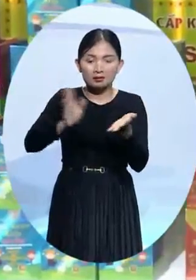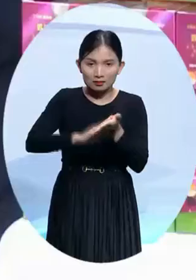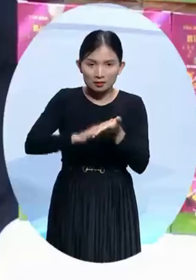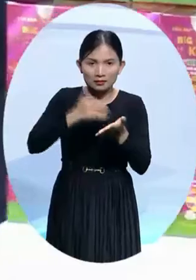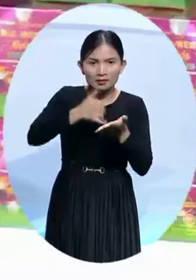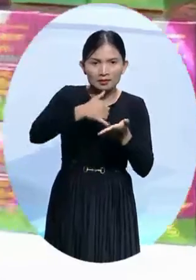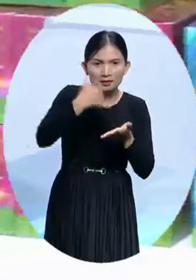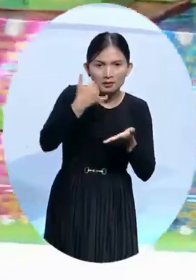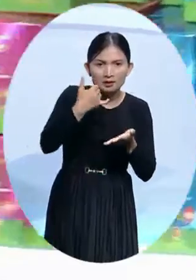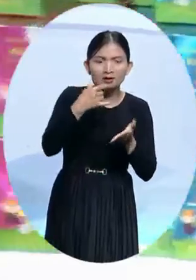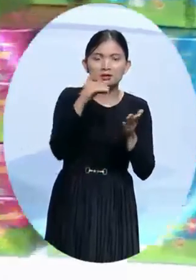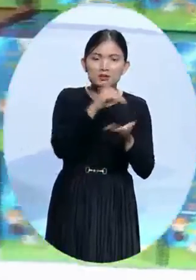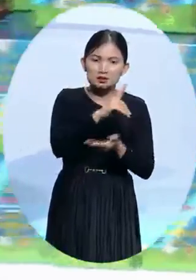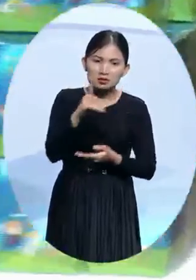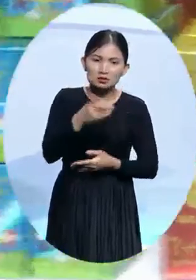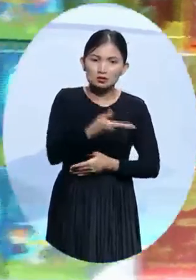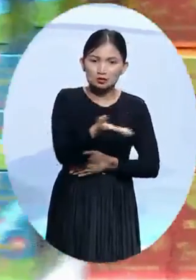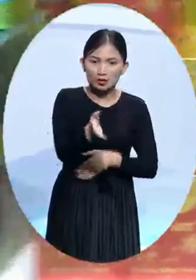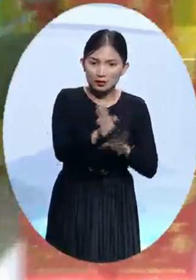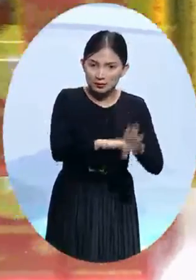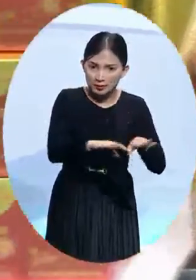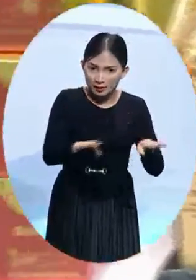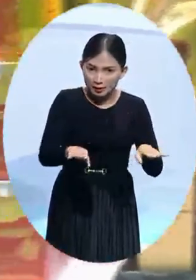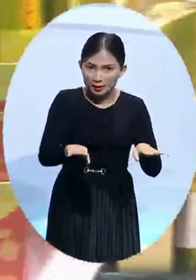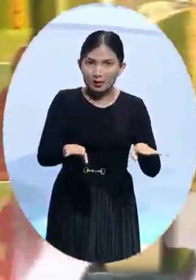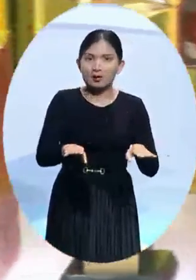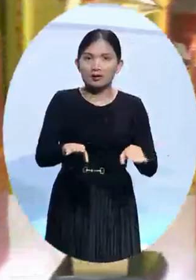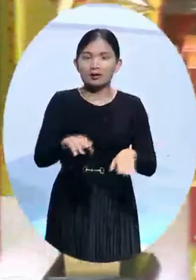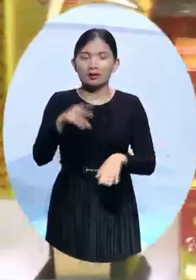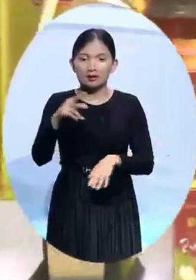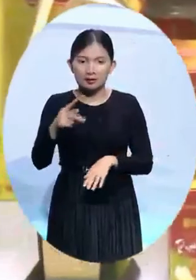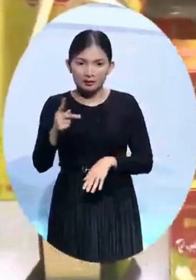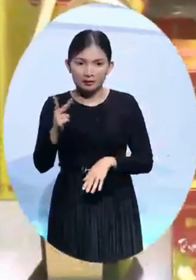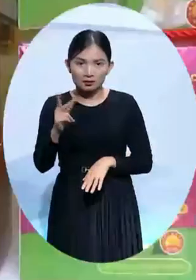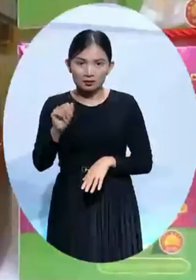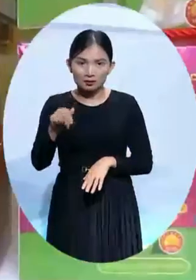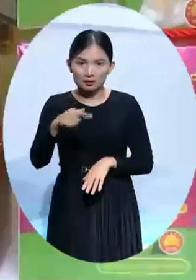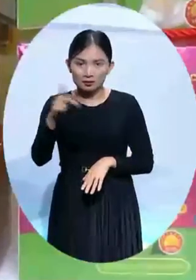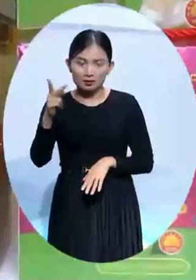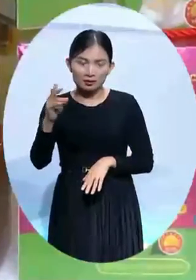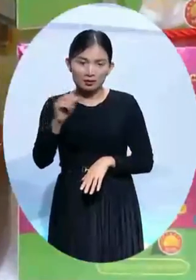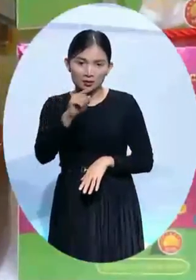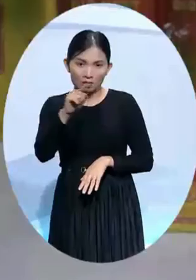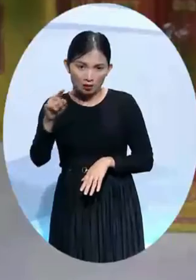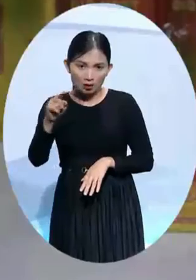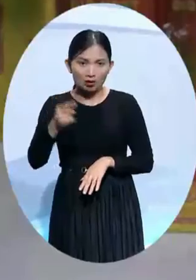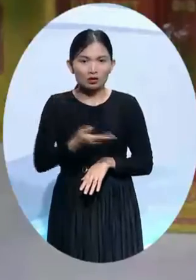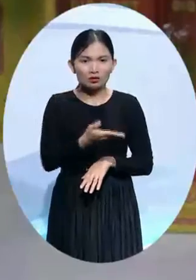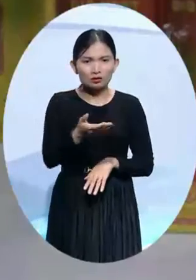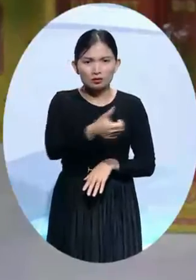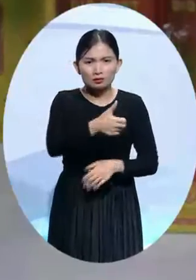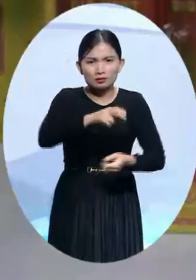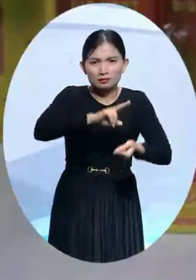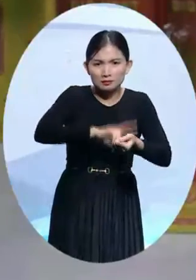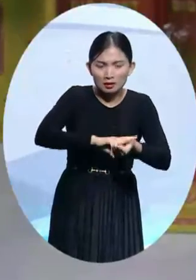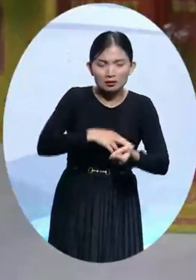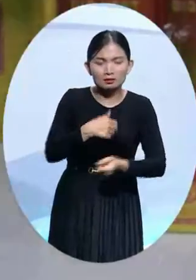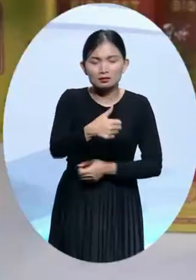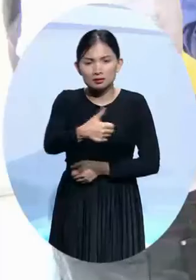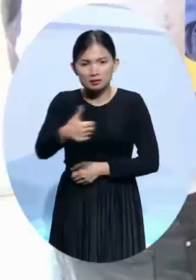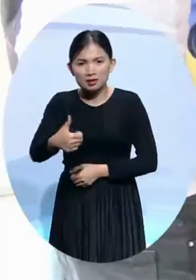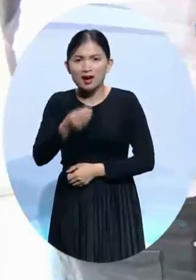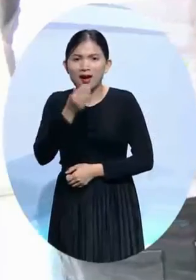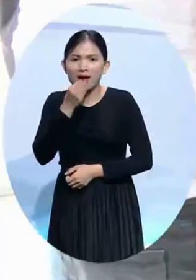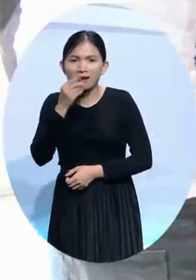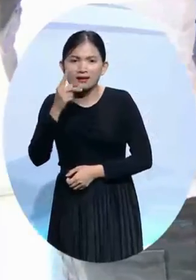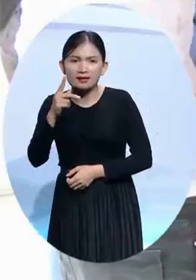Business dinh dưỡng cho bé, Yến Chân Đường Fan Business Khánh Hòa và Yến Business dành cho người ăn kiêng. Hiện các sản phẩm đã có mặt trên toàn